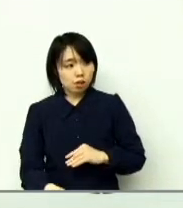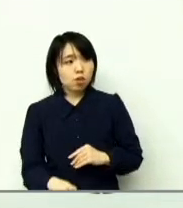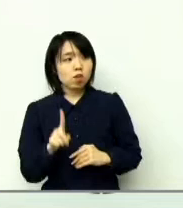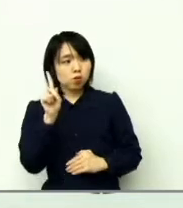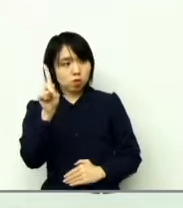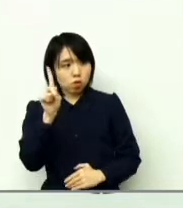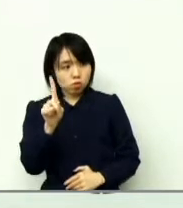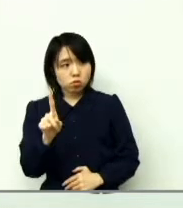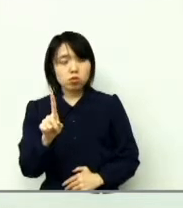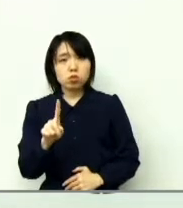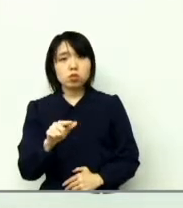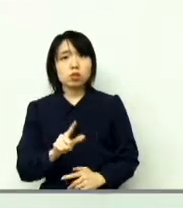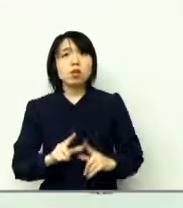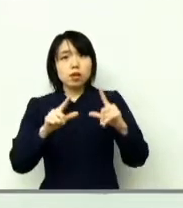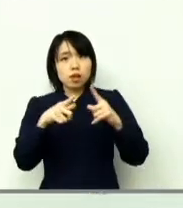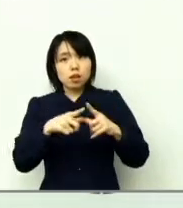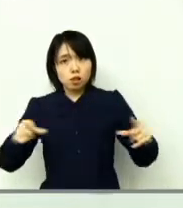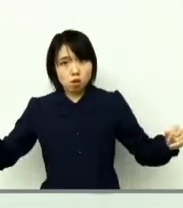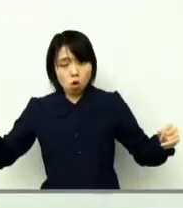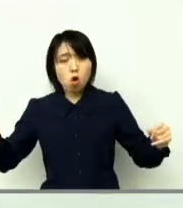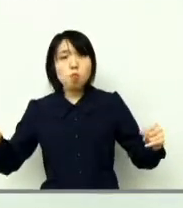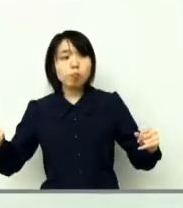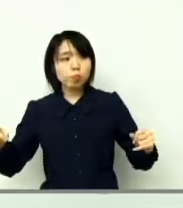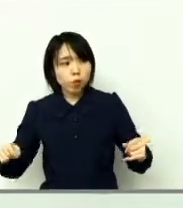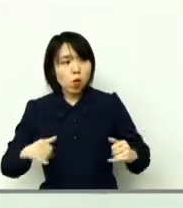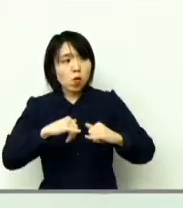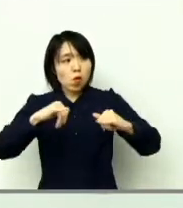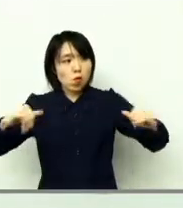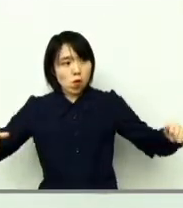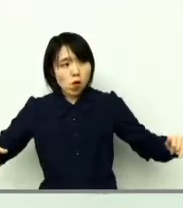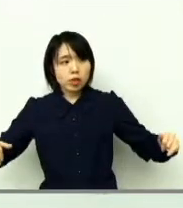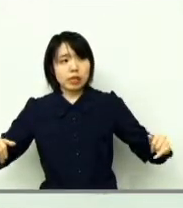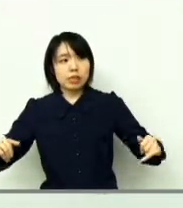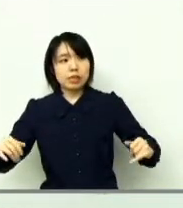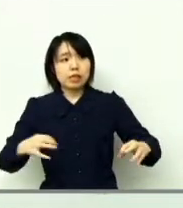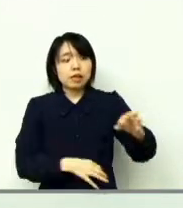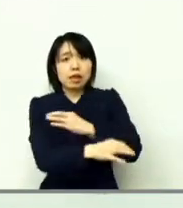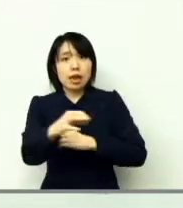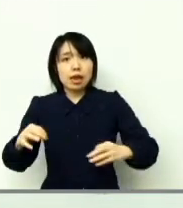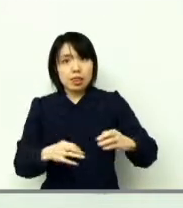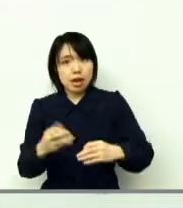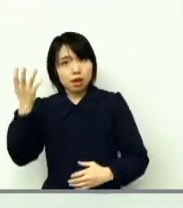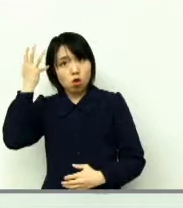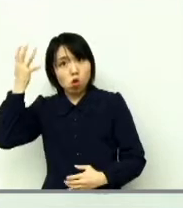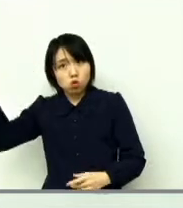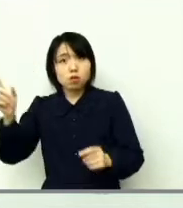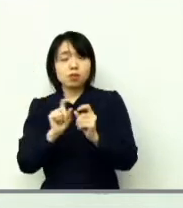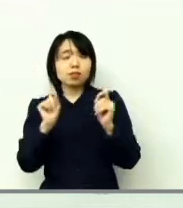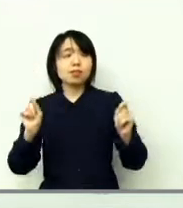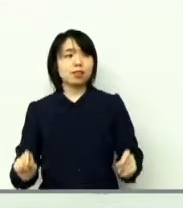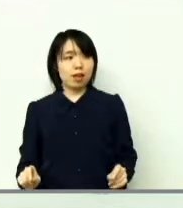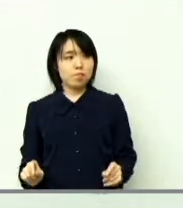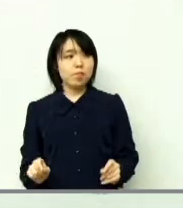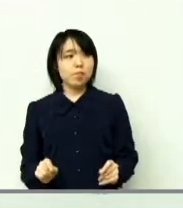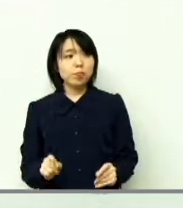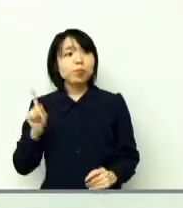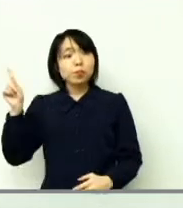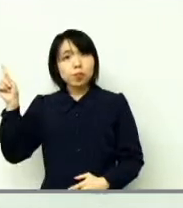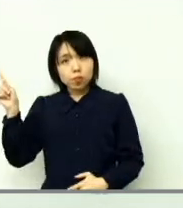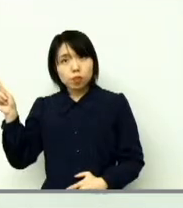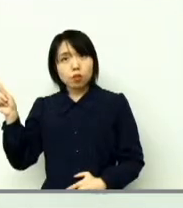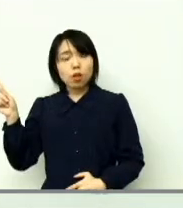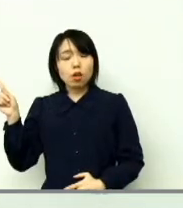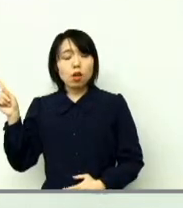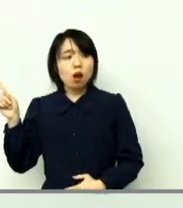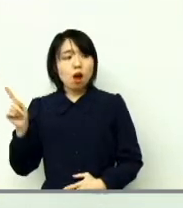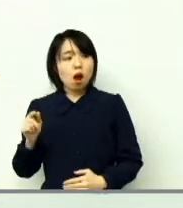進、東日本広域経済圏構想についてのプロジェクトでございます。このプロジェクトにつきましては、1つは